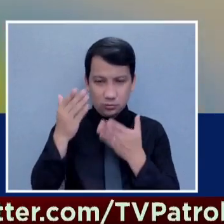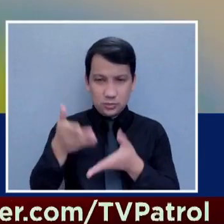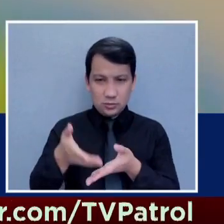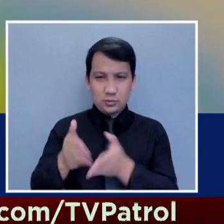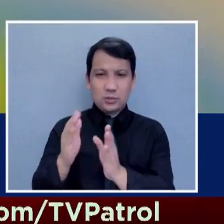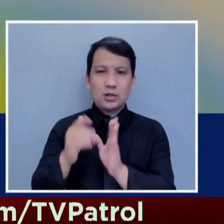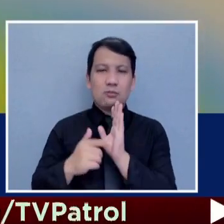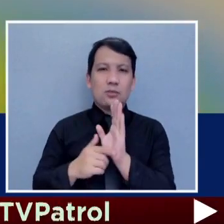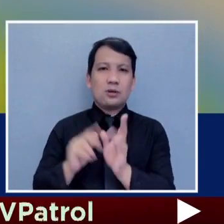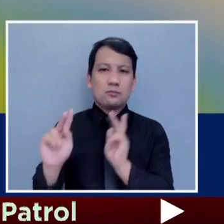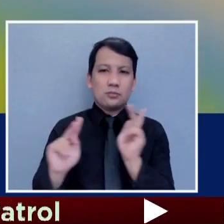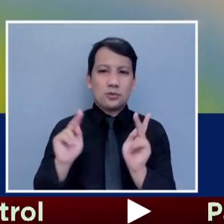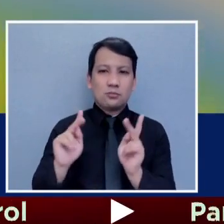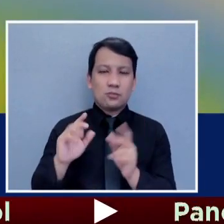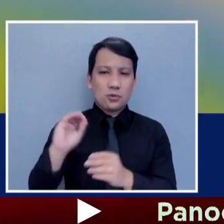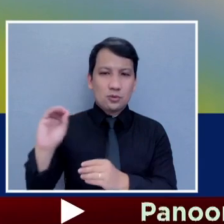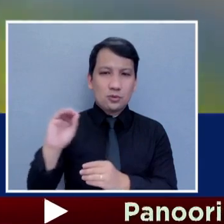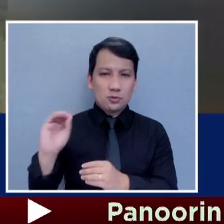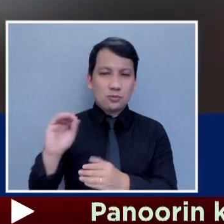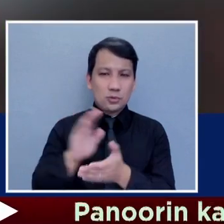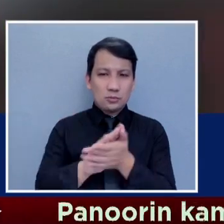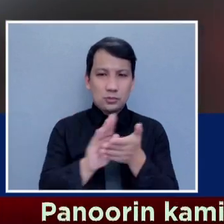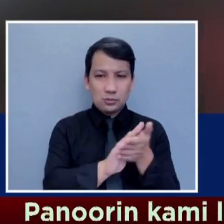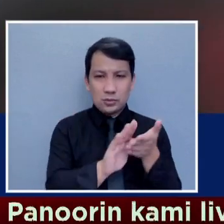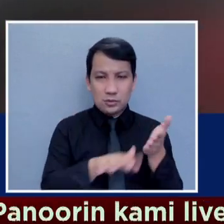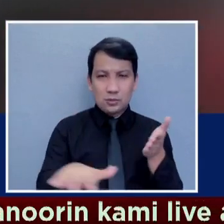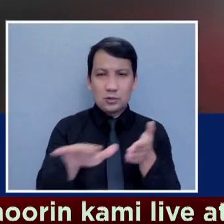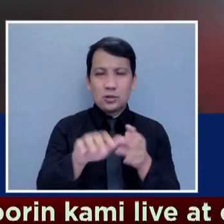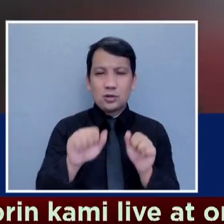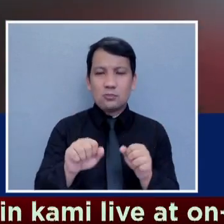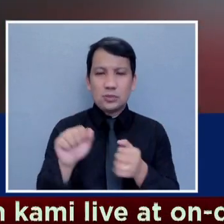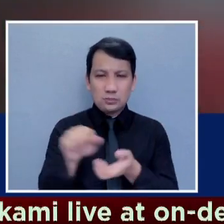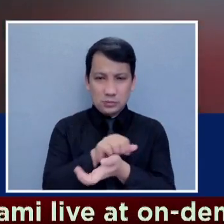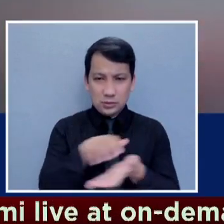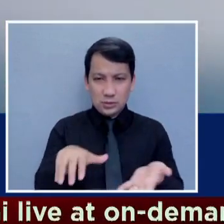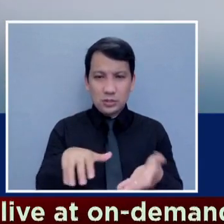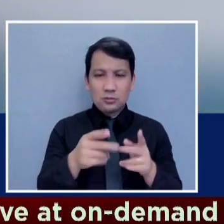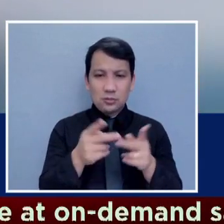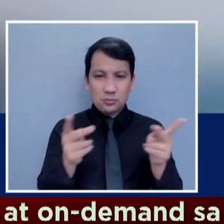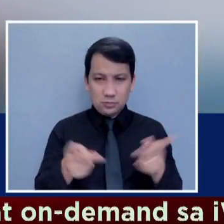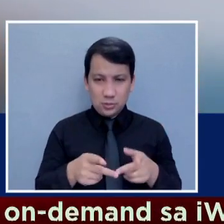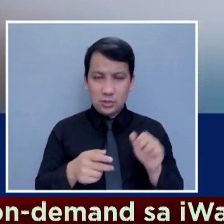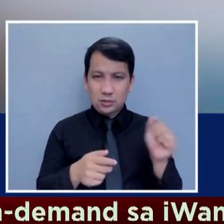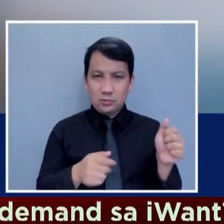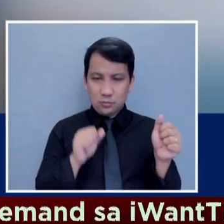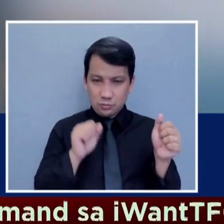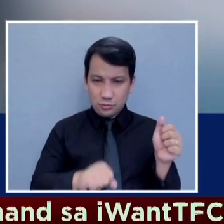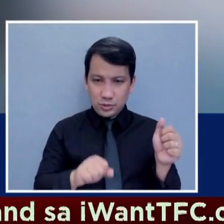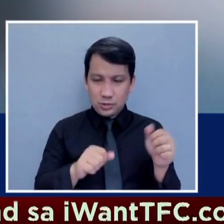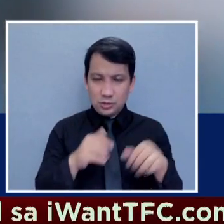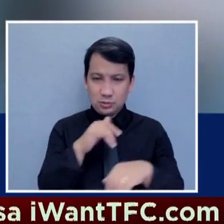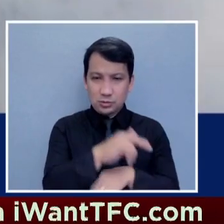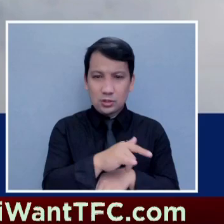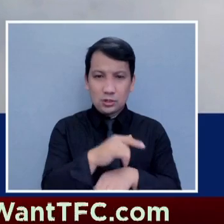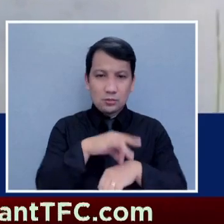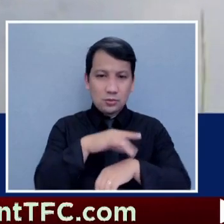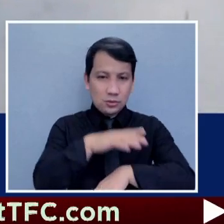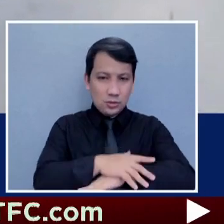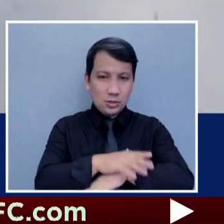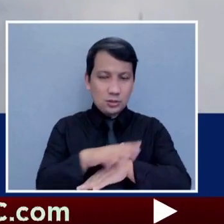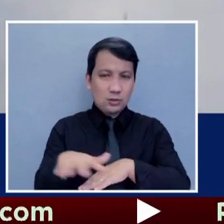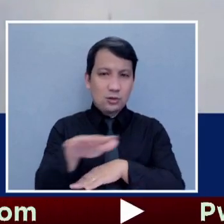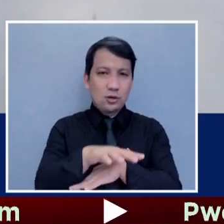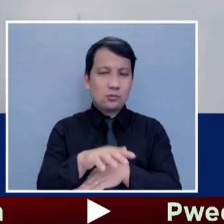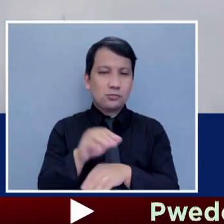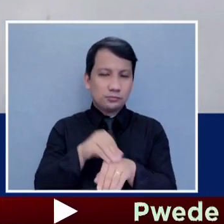mga residente na magsagawa ng cleanup drive para puksain ang mga lugar na posibleng pinababahayan po ng mga lamok.